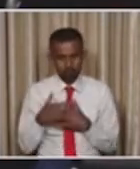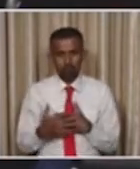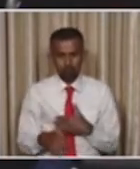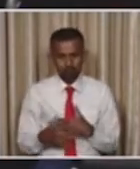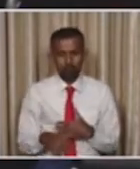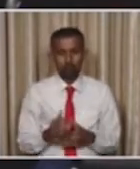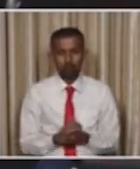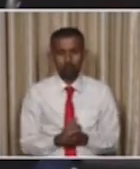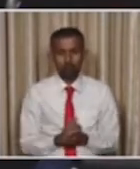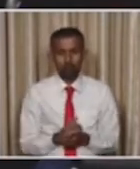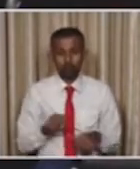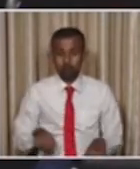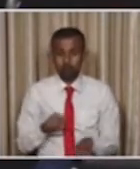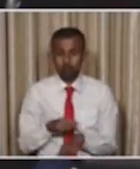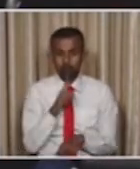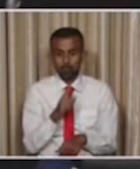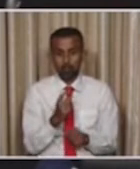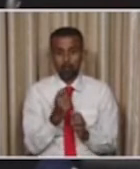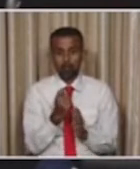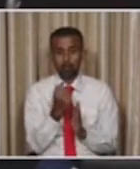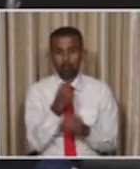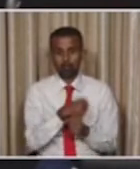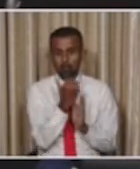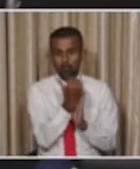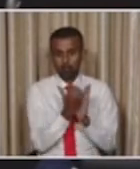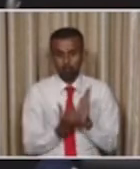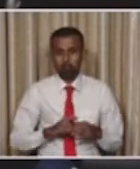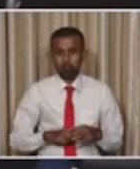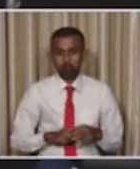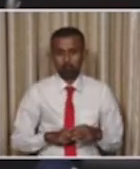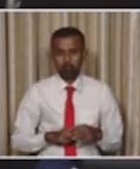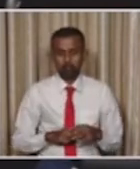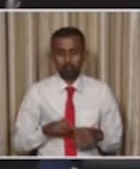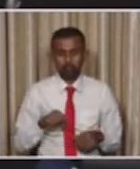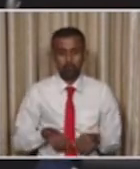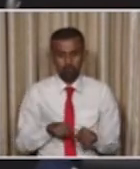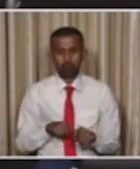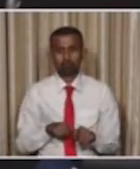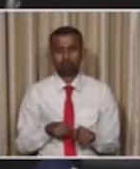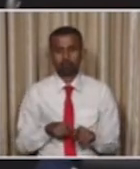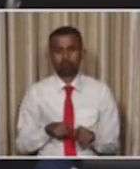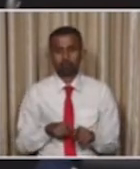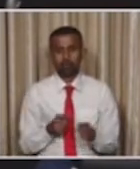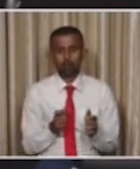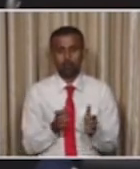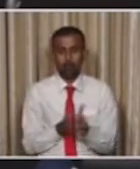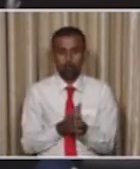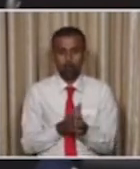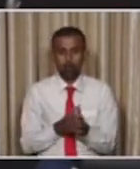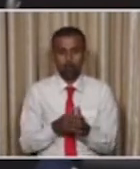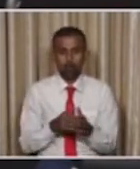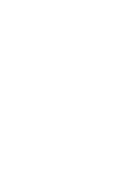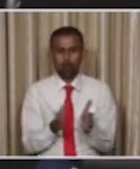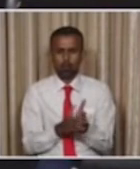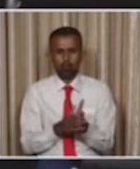තියෙනවා. හැබැයි මෙතන මම මතු කරන්නේ මේ ව්‍යවස්ථාව ආණ්ඩුක්‍රම ව්‍යවස්ථාව පිළිබඳව ප්‍රශ්නයක්. එතකොට මේ ආකාරයට ආරක සභාවල් වල කුමන